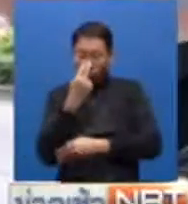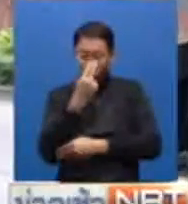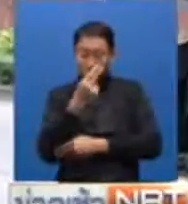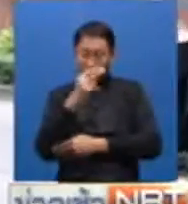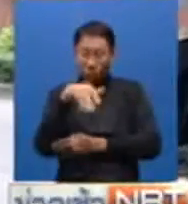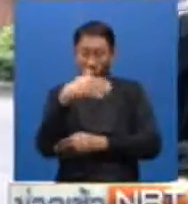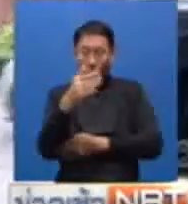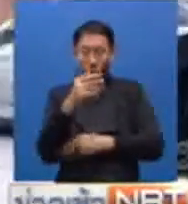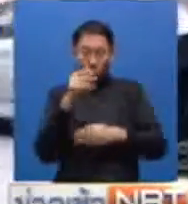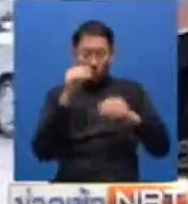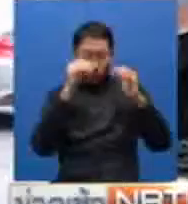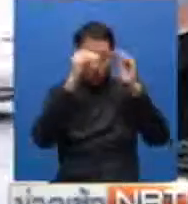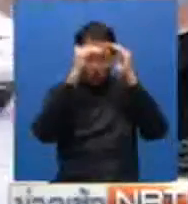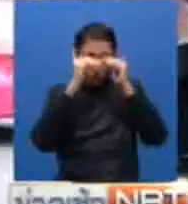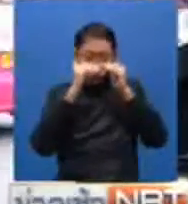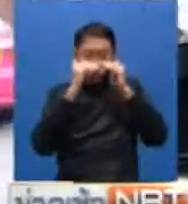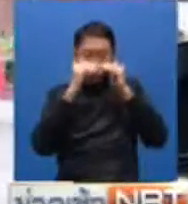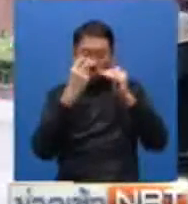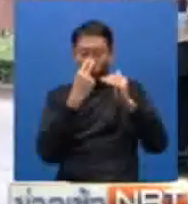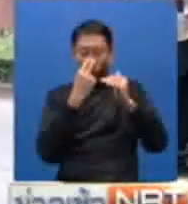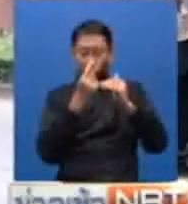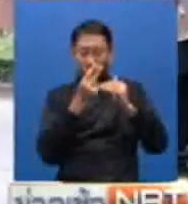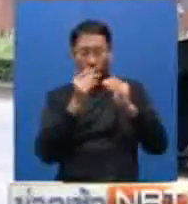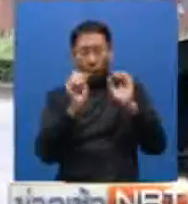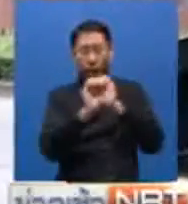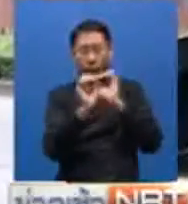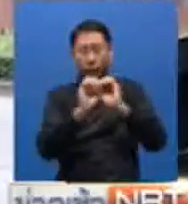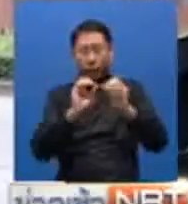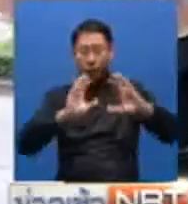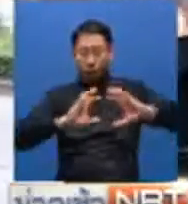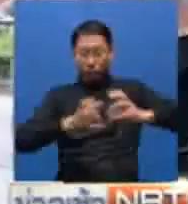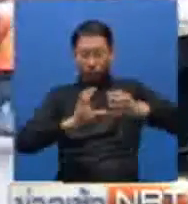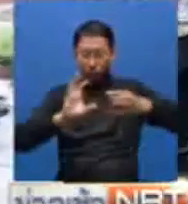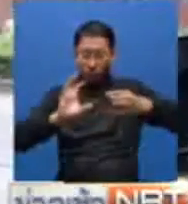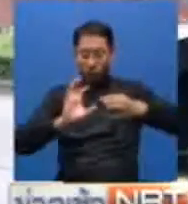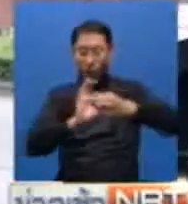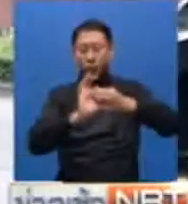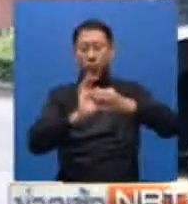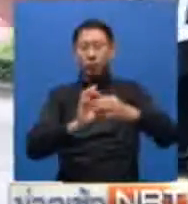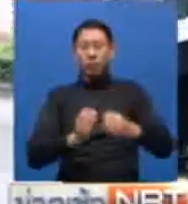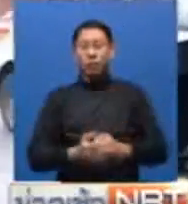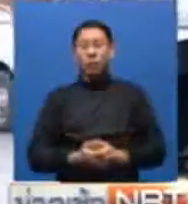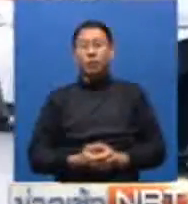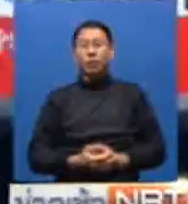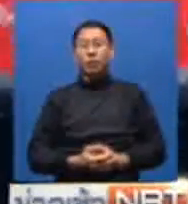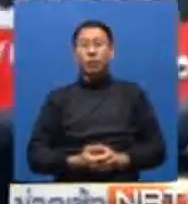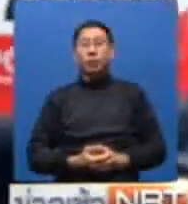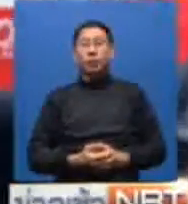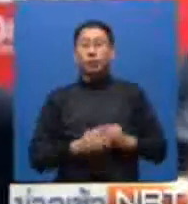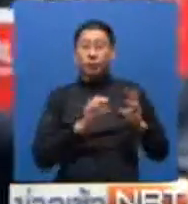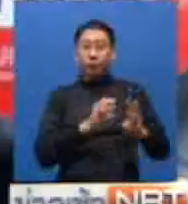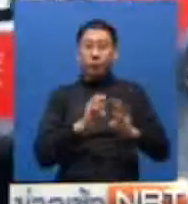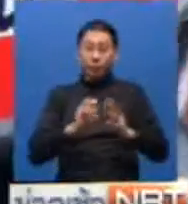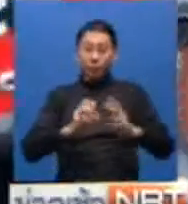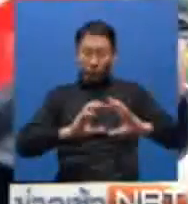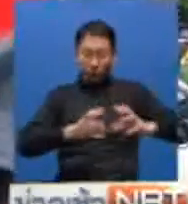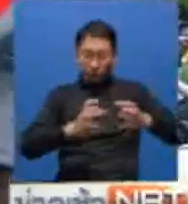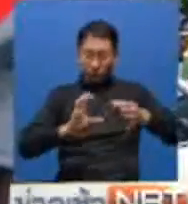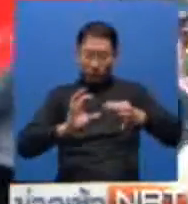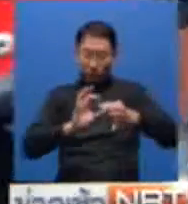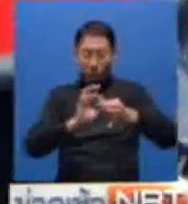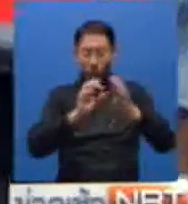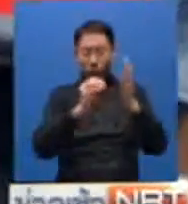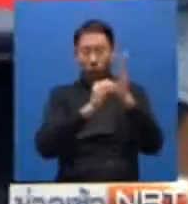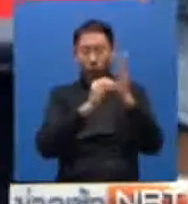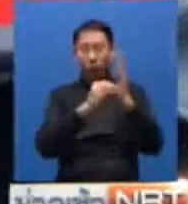แล้วก็ส่องดูว่ามีคนอยู่ในรถไหมถ้าไม่มีก็ล็อกล้อนะครับ มาตรการล็อกล้อทั่วกรุงเป็นอีกมาตรการหนึ่ง